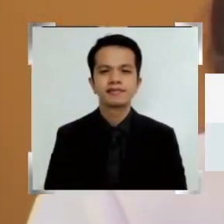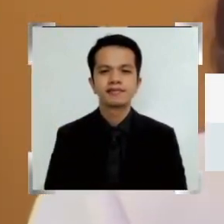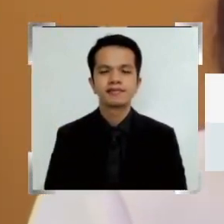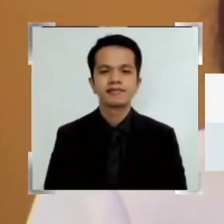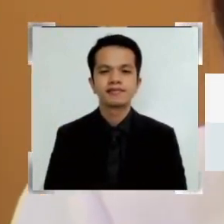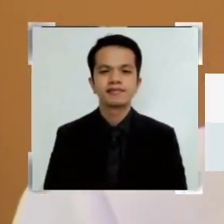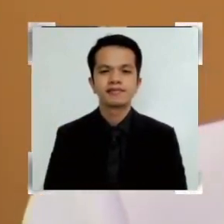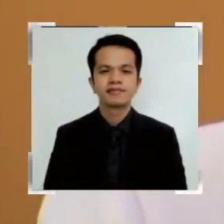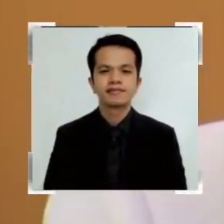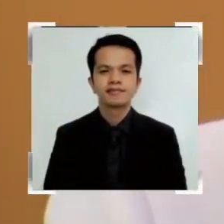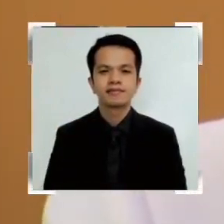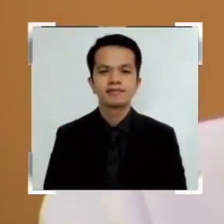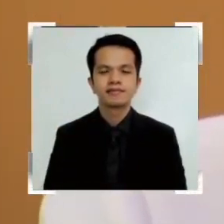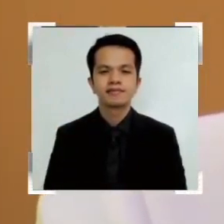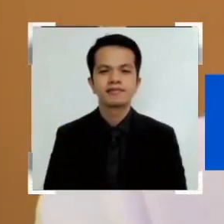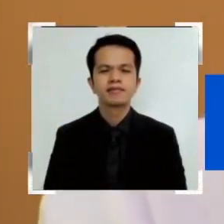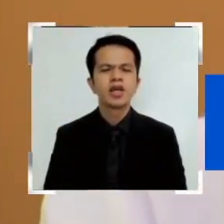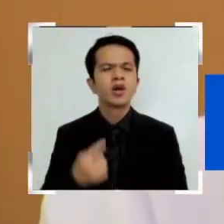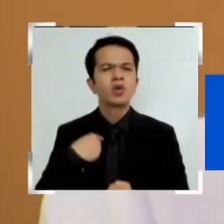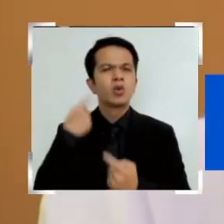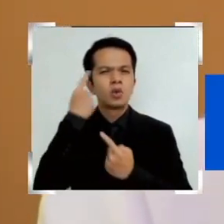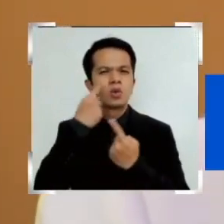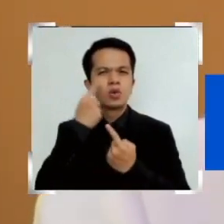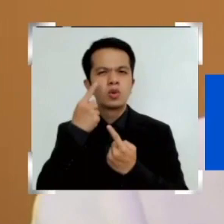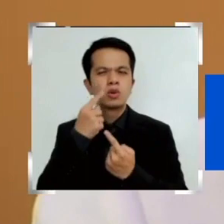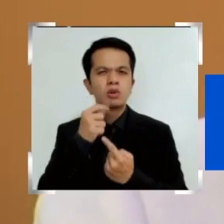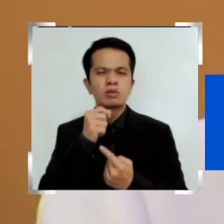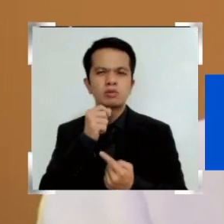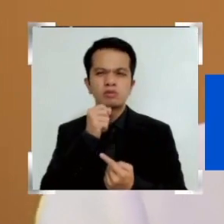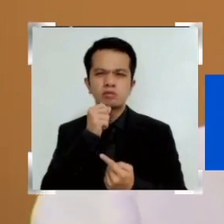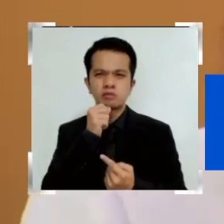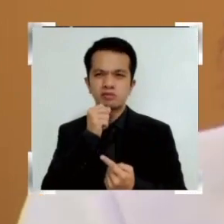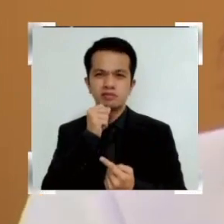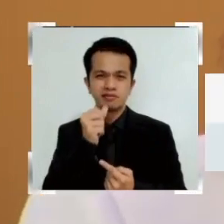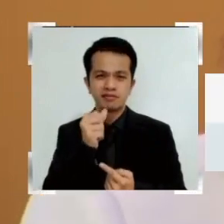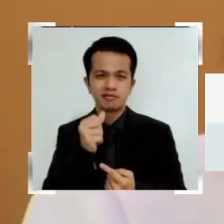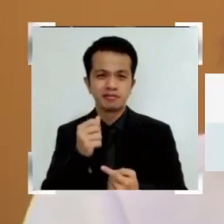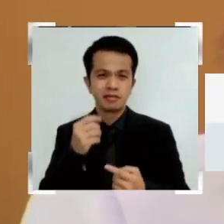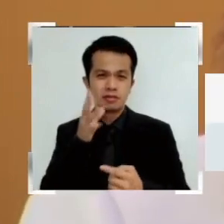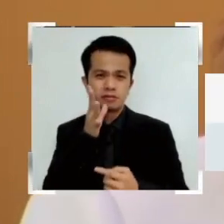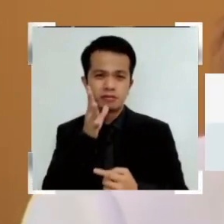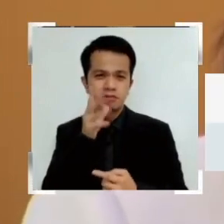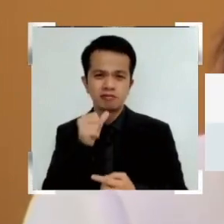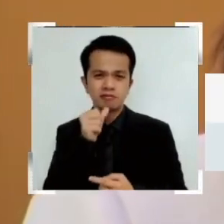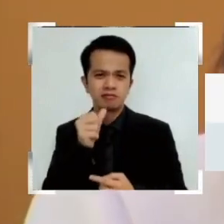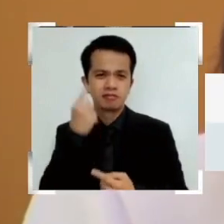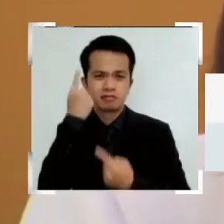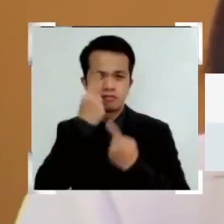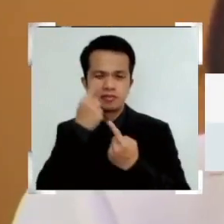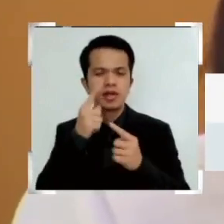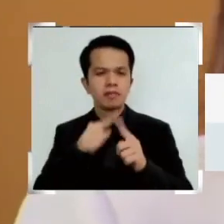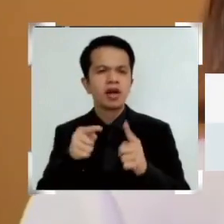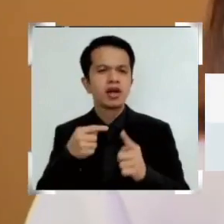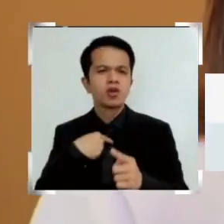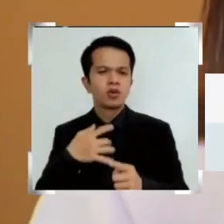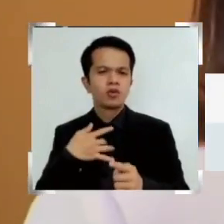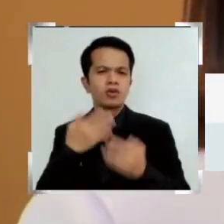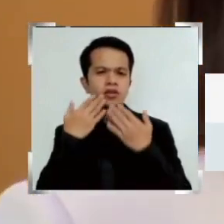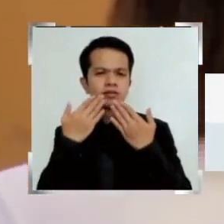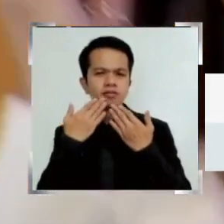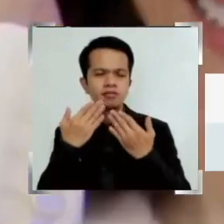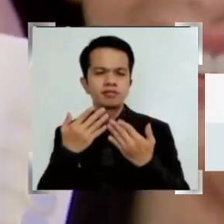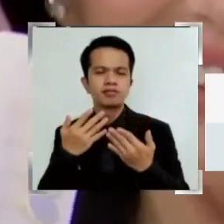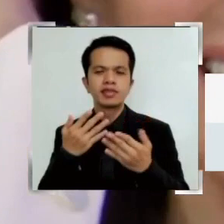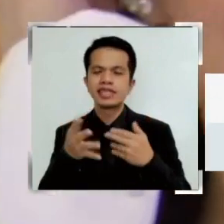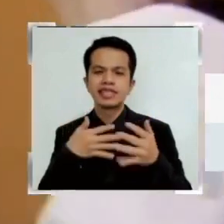I didn't think that I wanted to be a mom. But that's something that I'm very thankful for, that even for a brief...